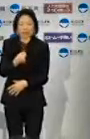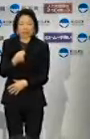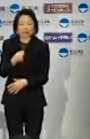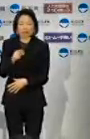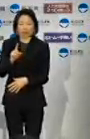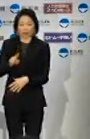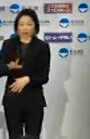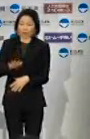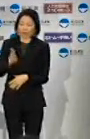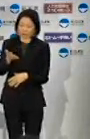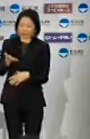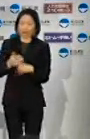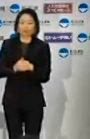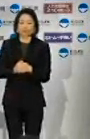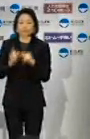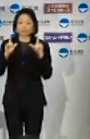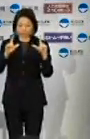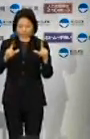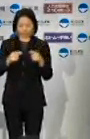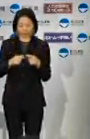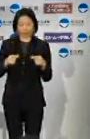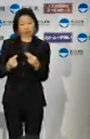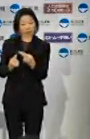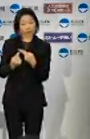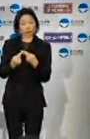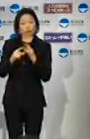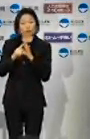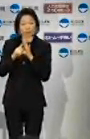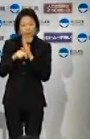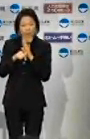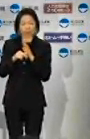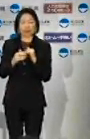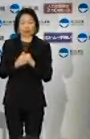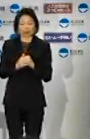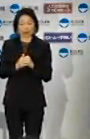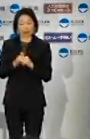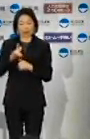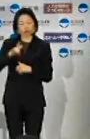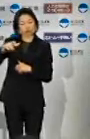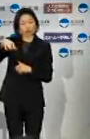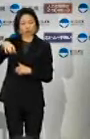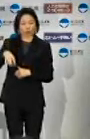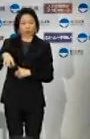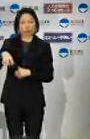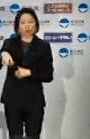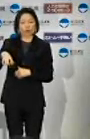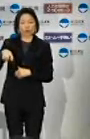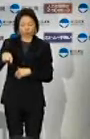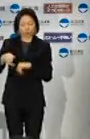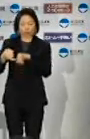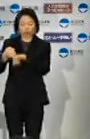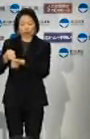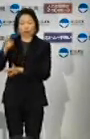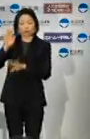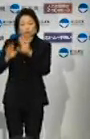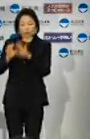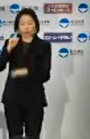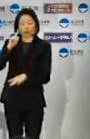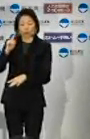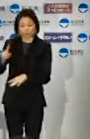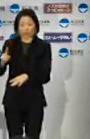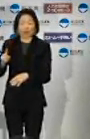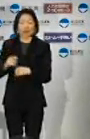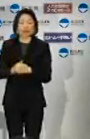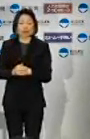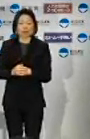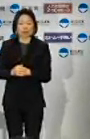うですね、接種券が届けばで、空港 の、 予約状況を見てからですけ